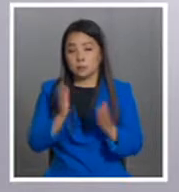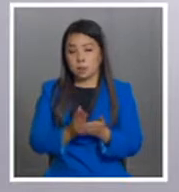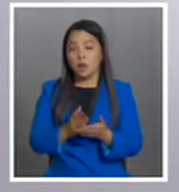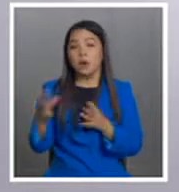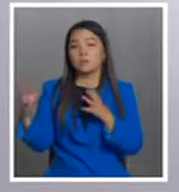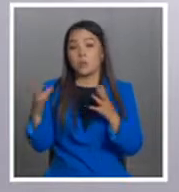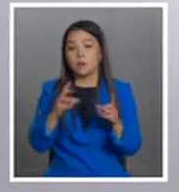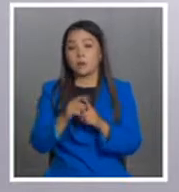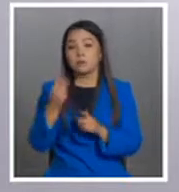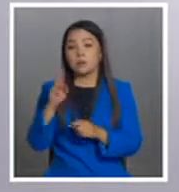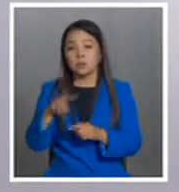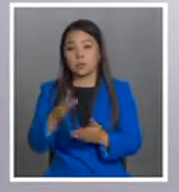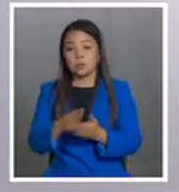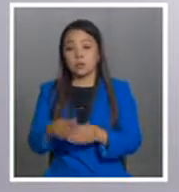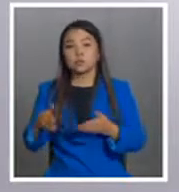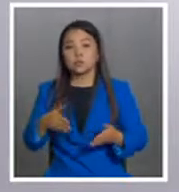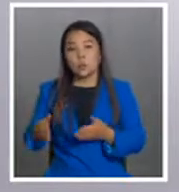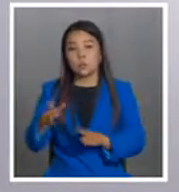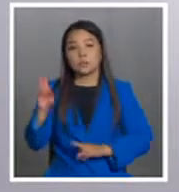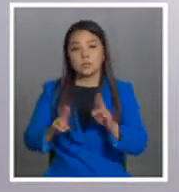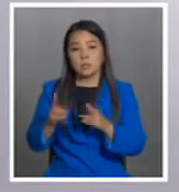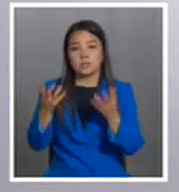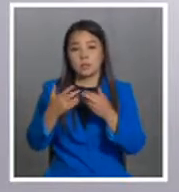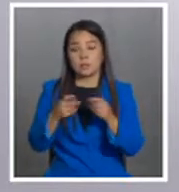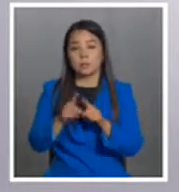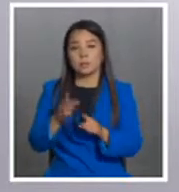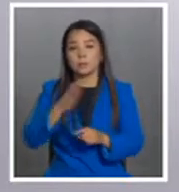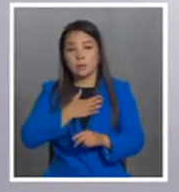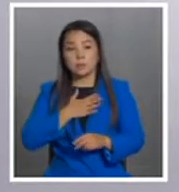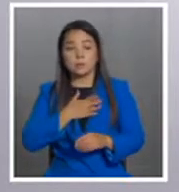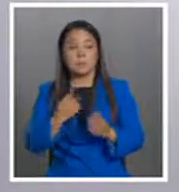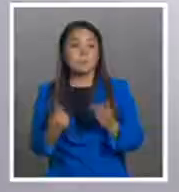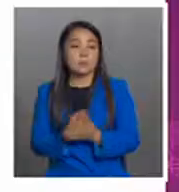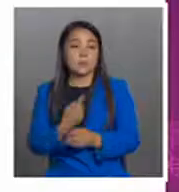қанша километр жол жүрді екен. Осыны есептеу үшін біз алдымен